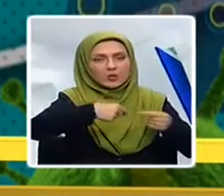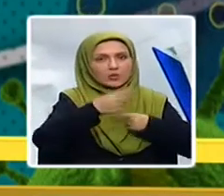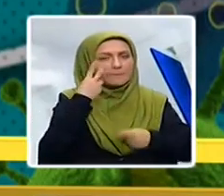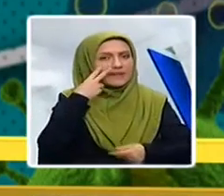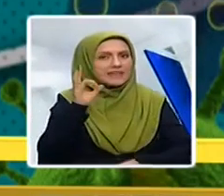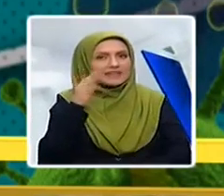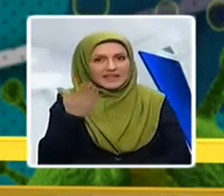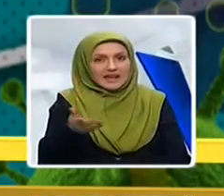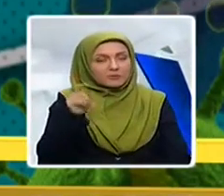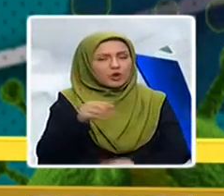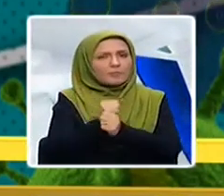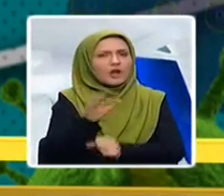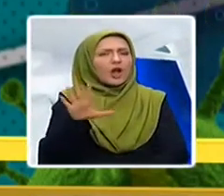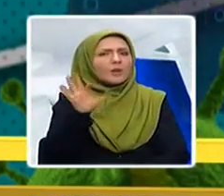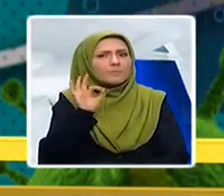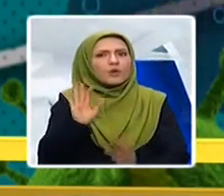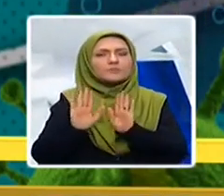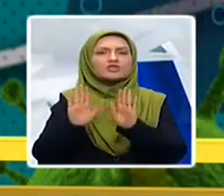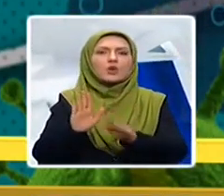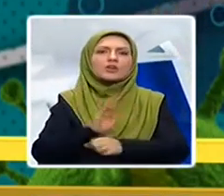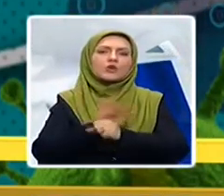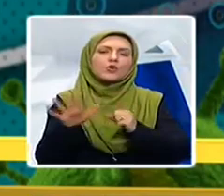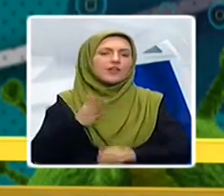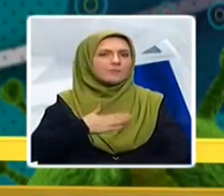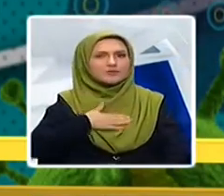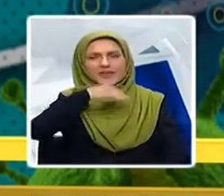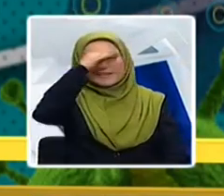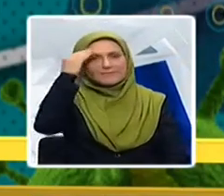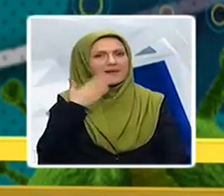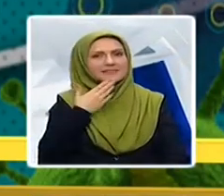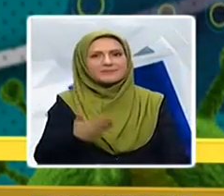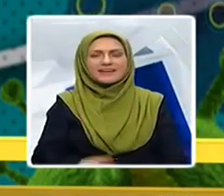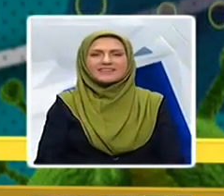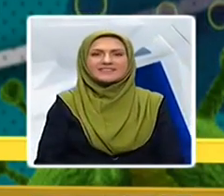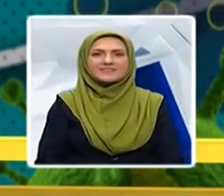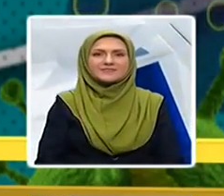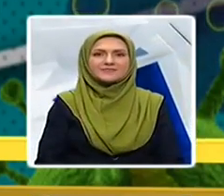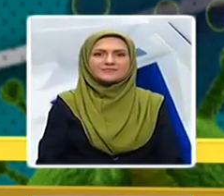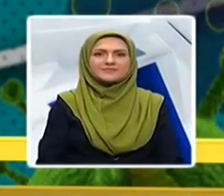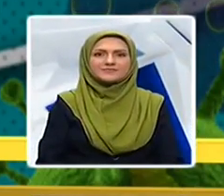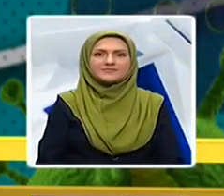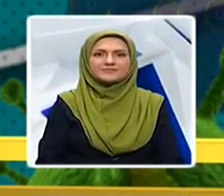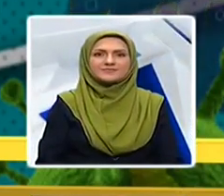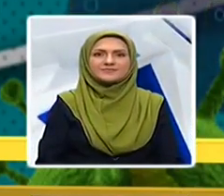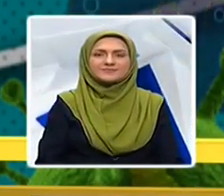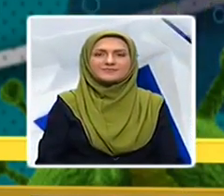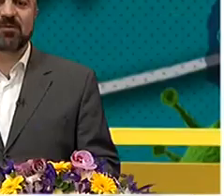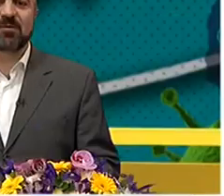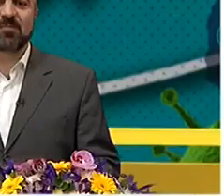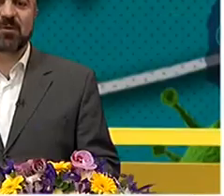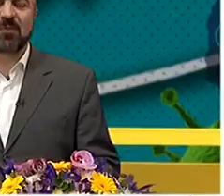اساسی برای پیشگیری از ابتلا به کرونا است. ممنونم از توجهتون. برمیگردیم به استودیوی خبر 14 و